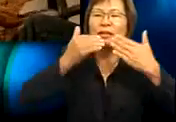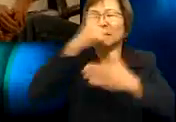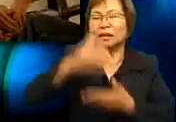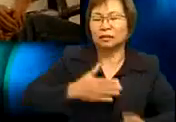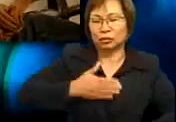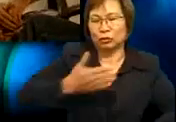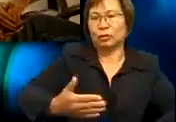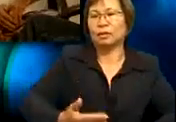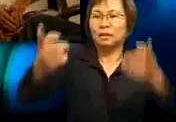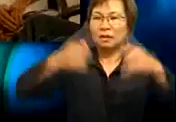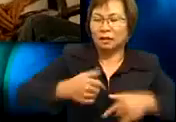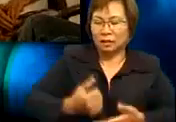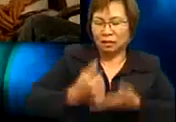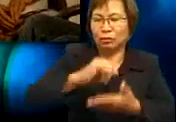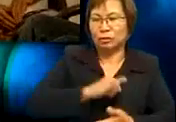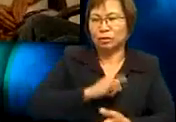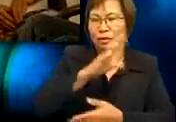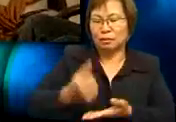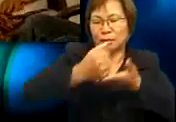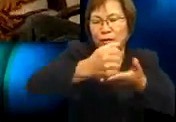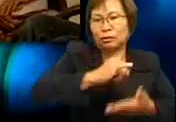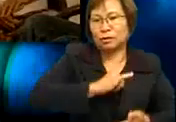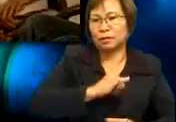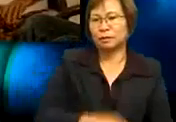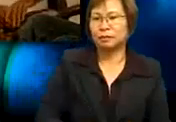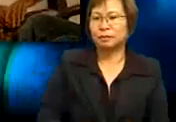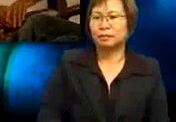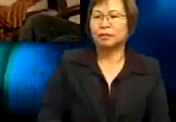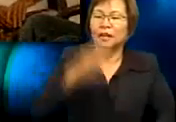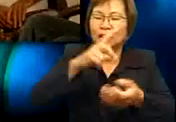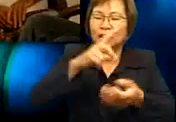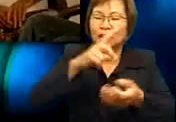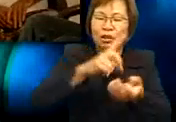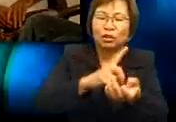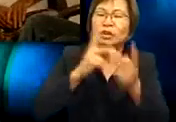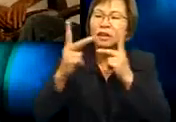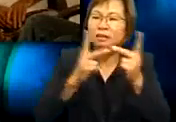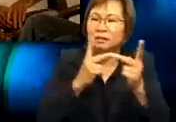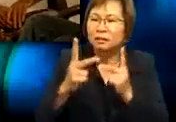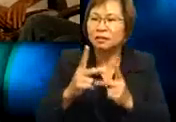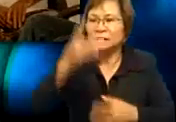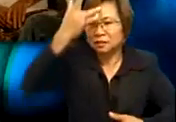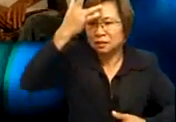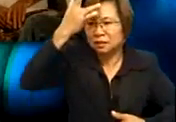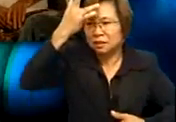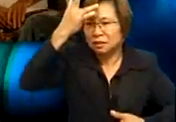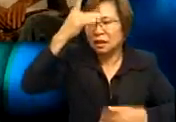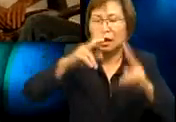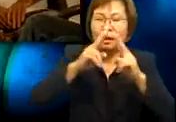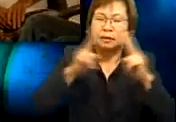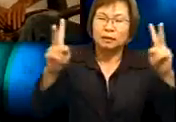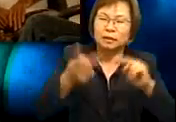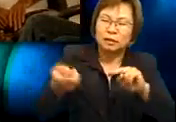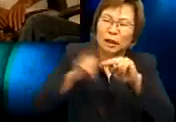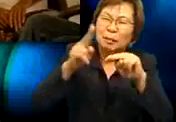Terima kasihlah kerana sudi datang rawat saya dan bantu saya. Kalau tidak, doktor kata sakit saya